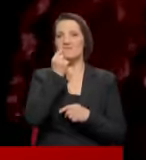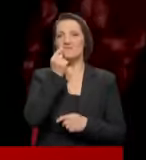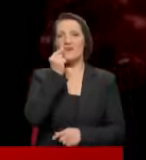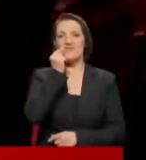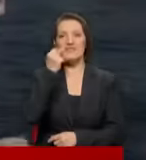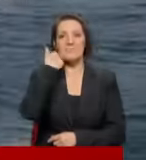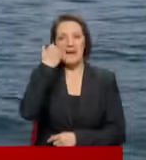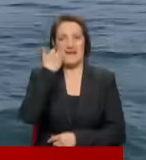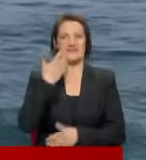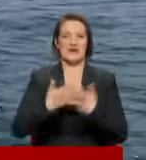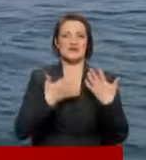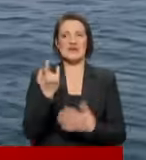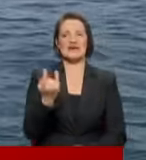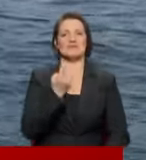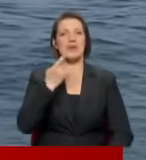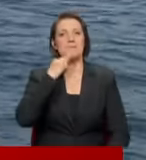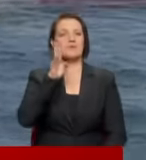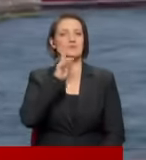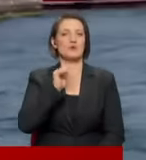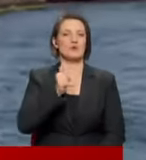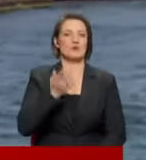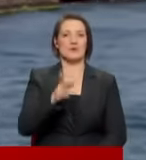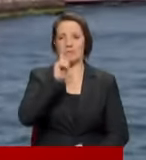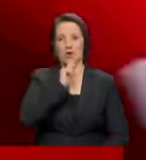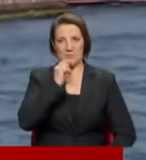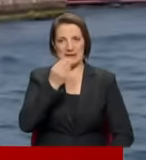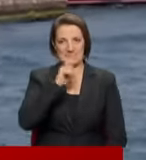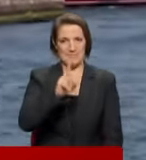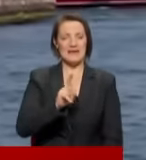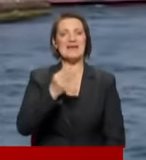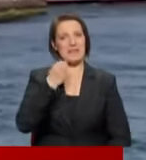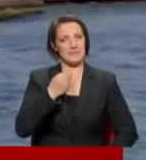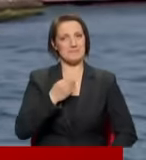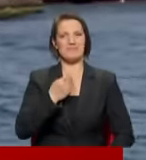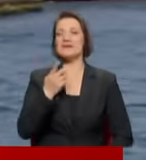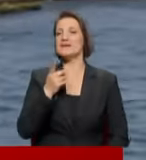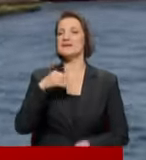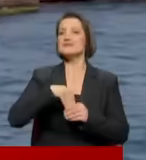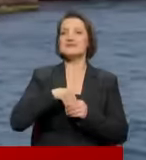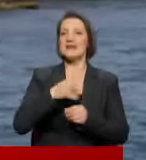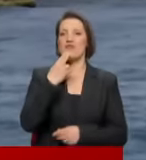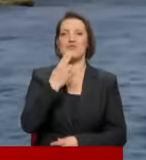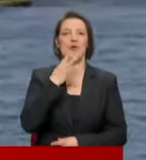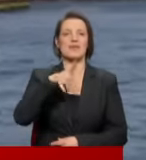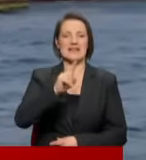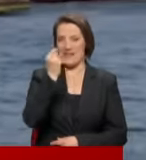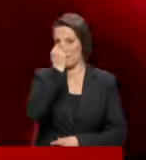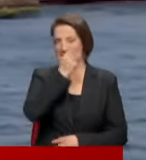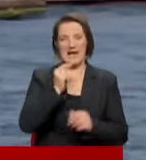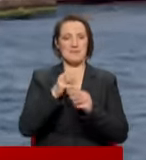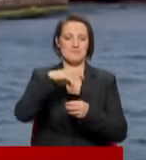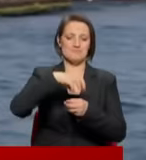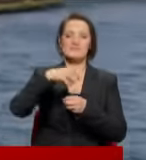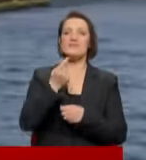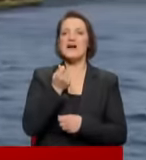de beyazı. Geziyoruz bayramın son günü. Dondurma yedin mi? Yedim. Neli yedin? Çikolatalı çilekli.